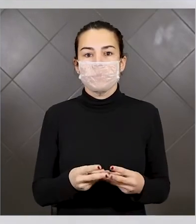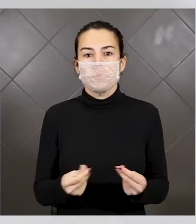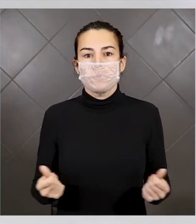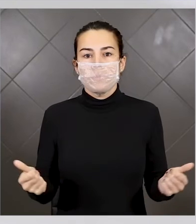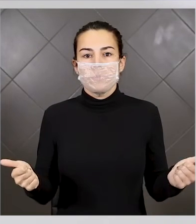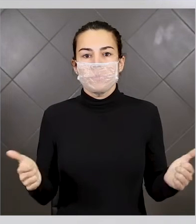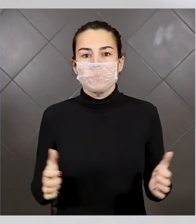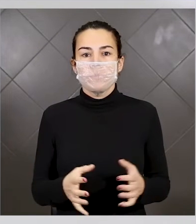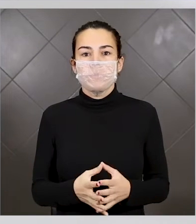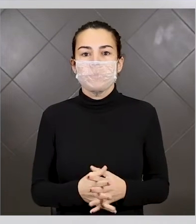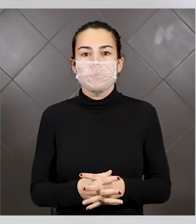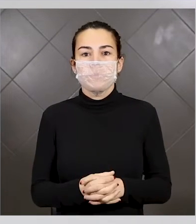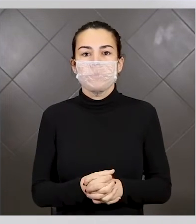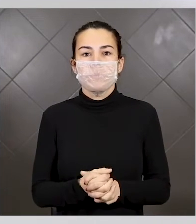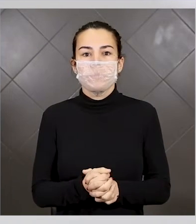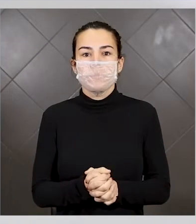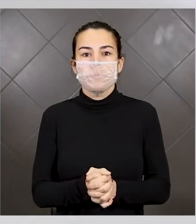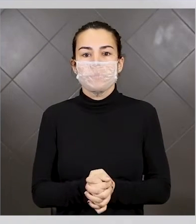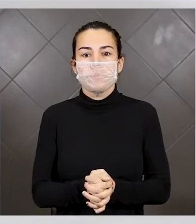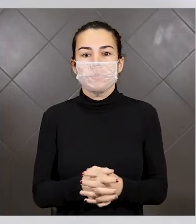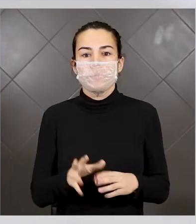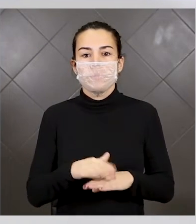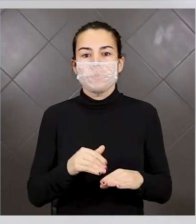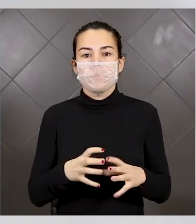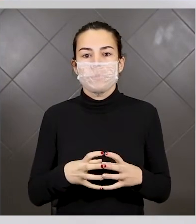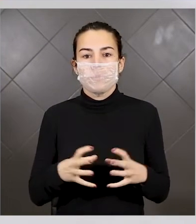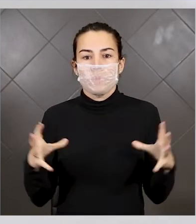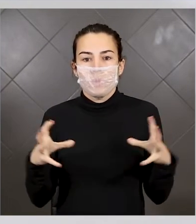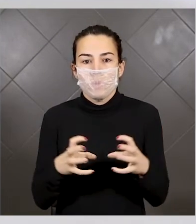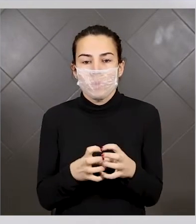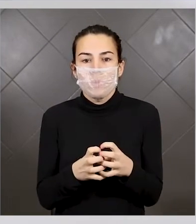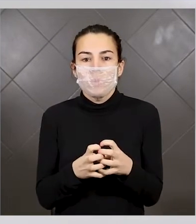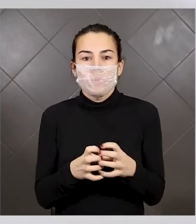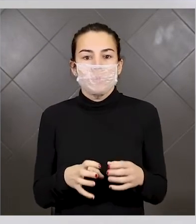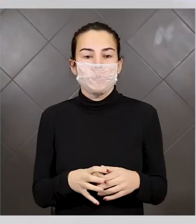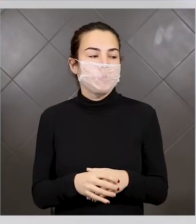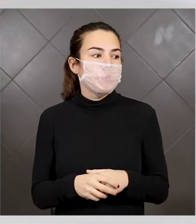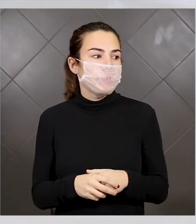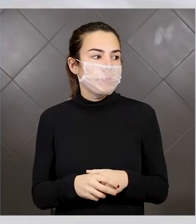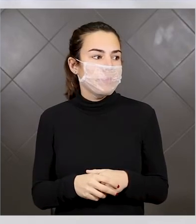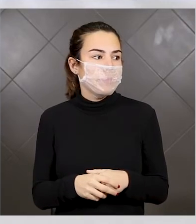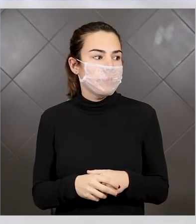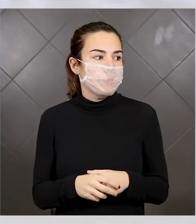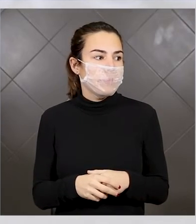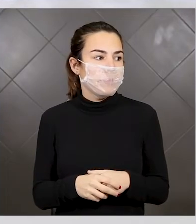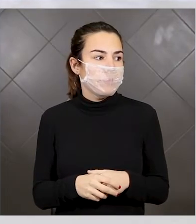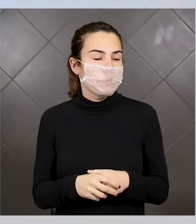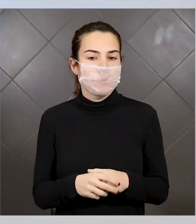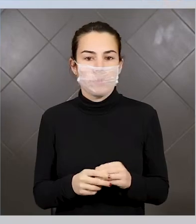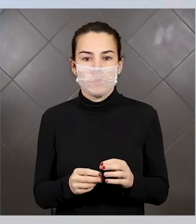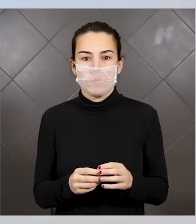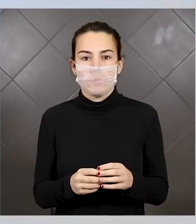fluïdesa i l'altra també el que fa és que a l'hora de menjar no fa aquest clac que